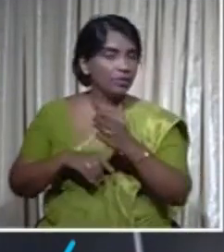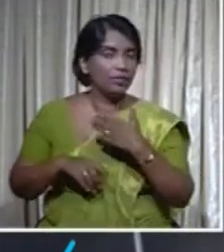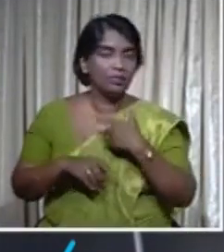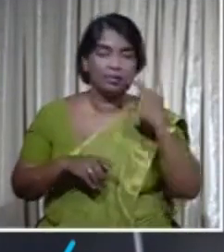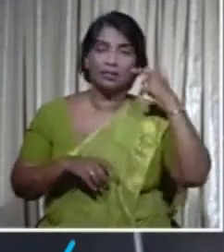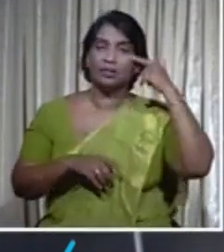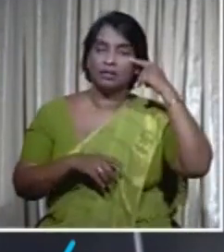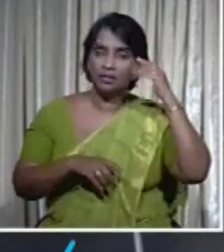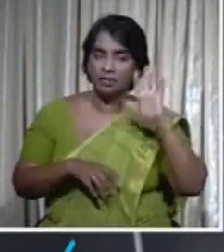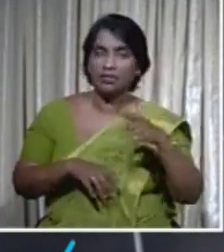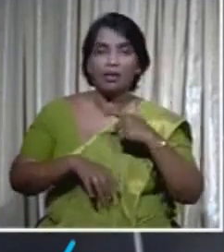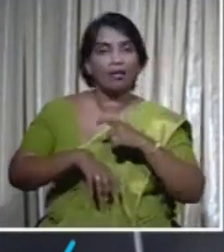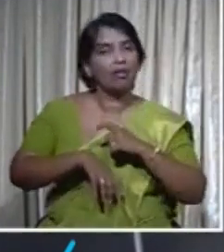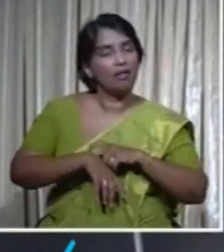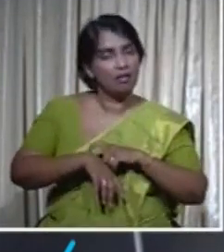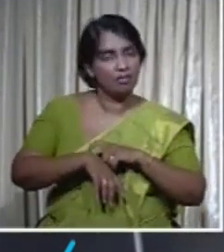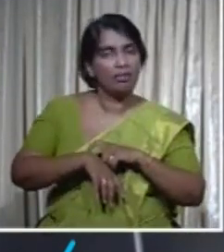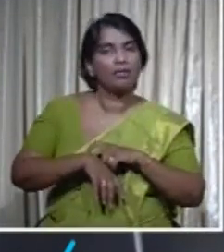இந்த தடுப்பதன் ஊடாக